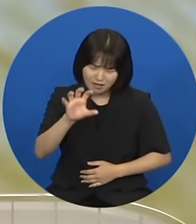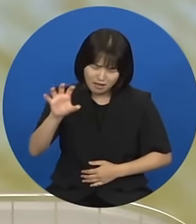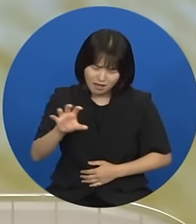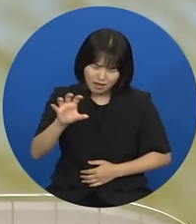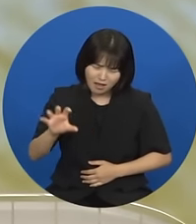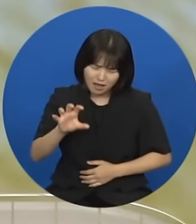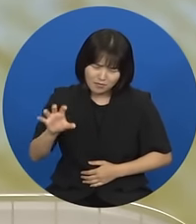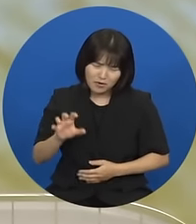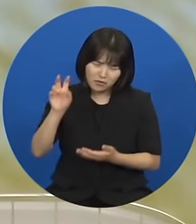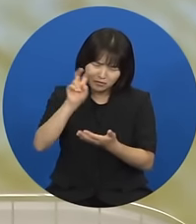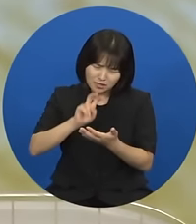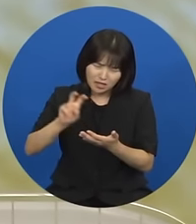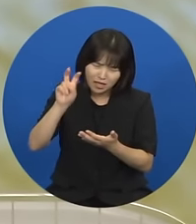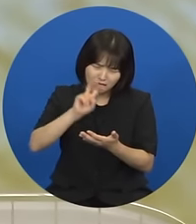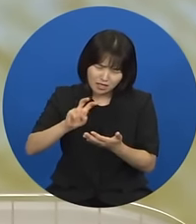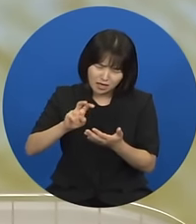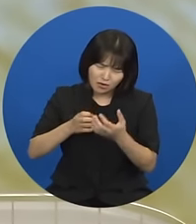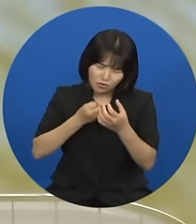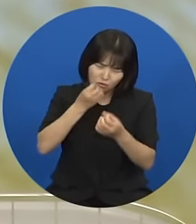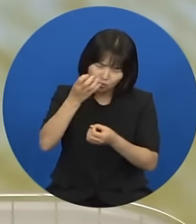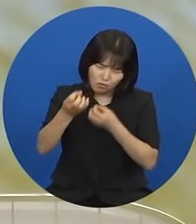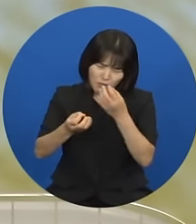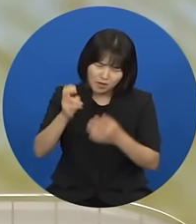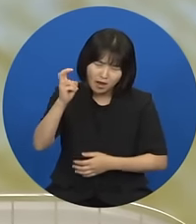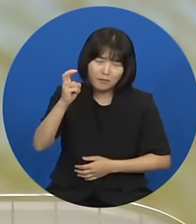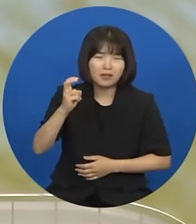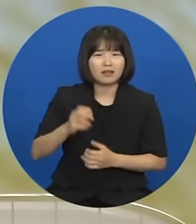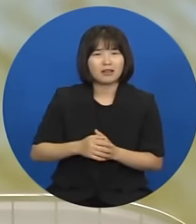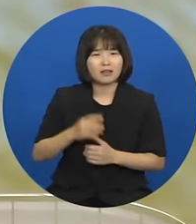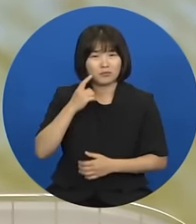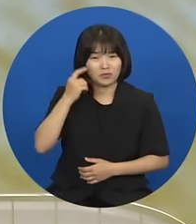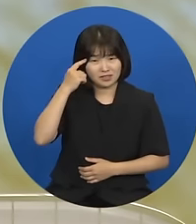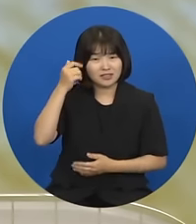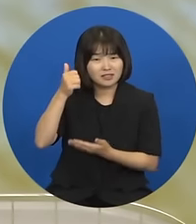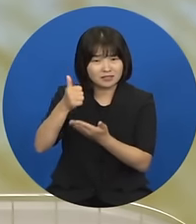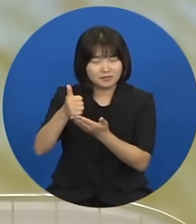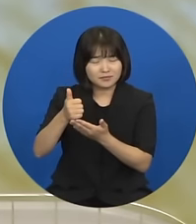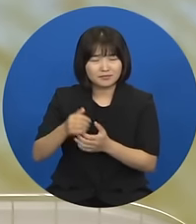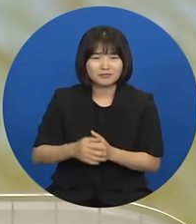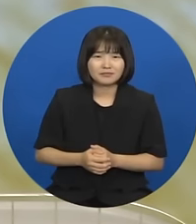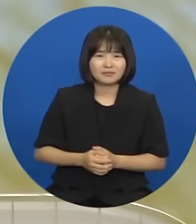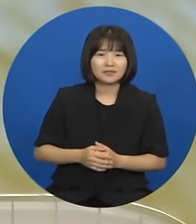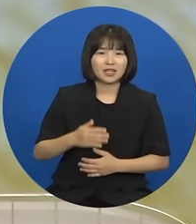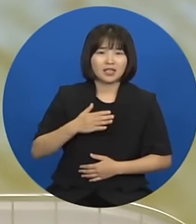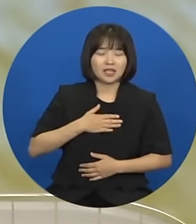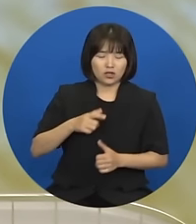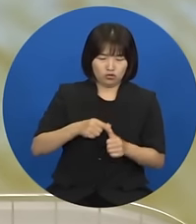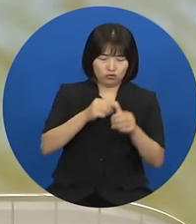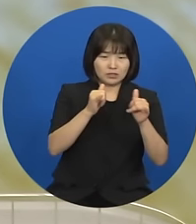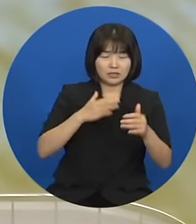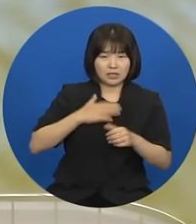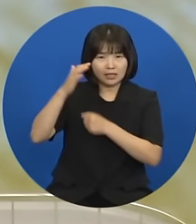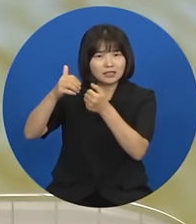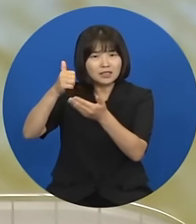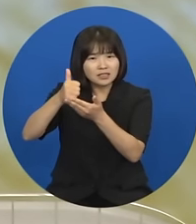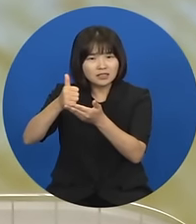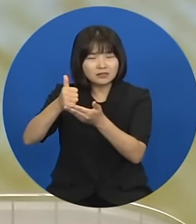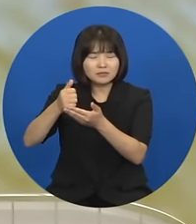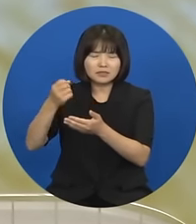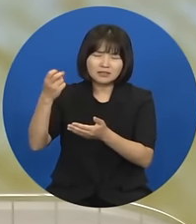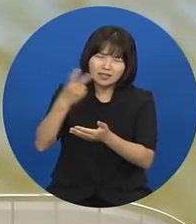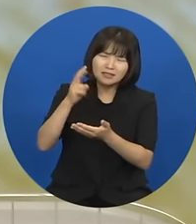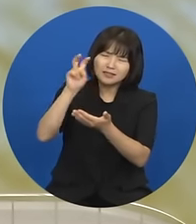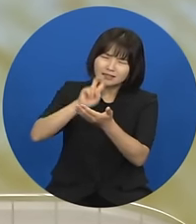그 찬양을 고백하지 않았을까요? 내가 나의 구원자, 나의 하나님을 또다시